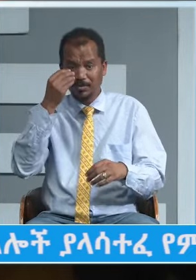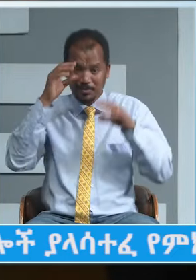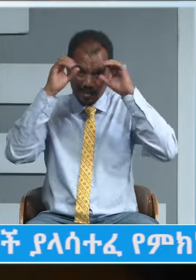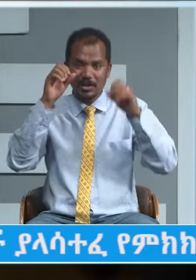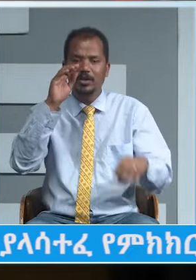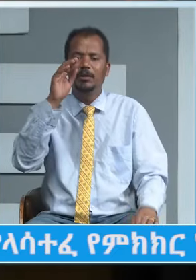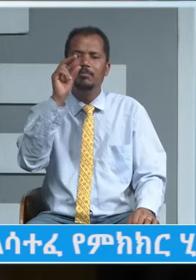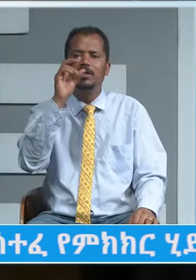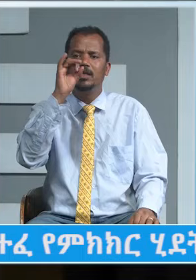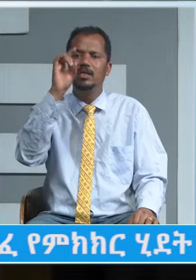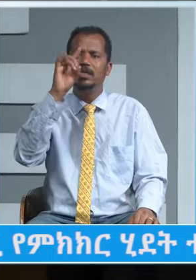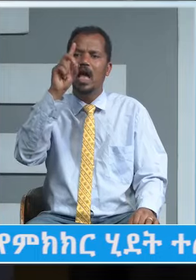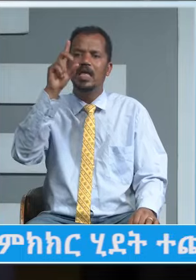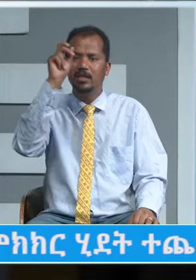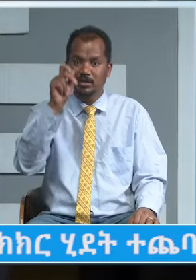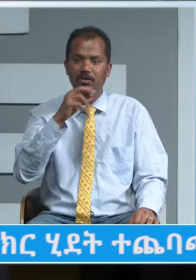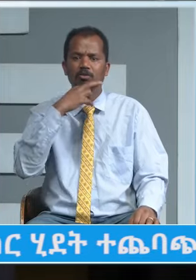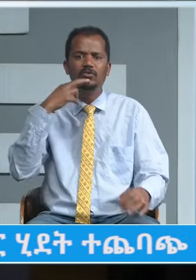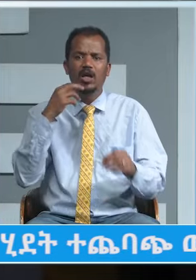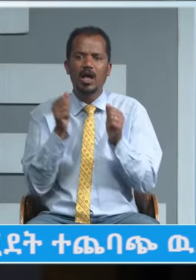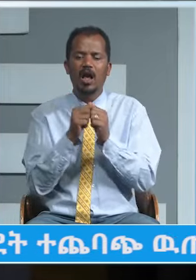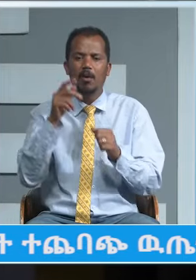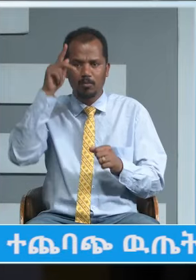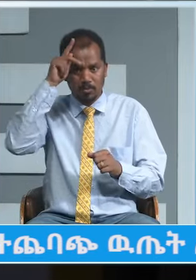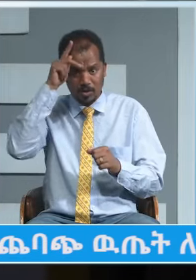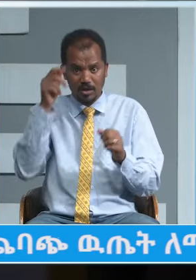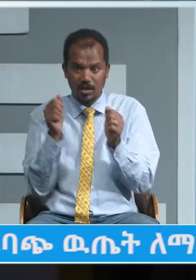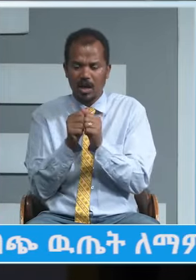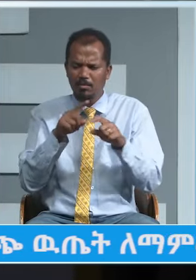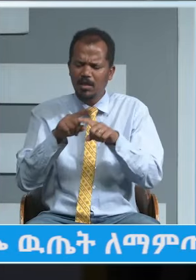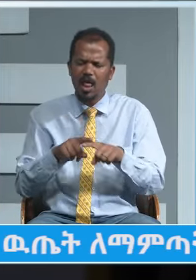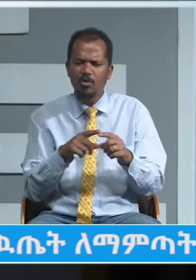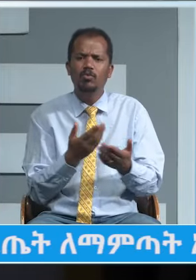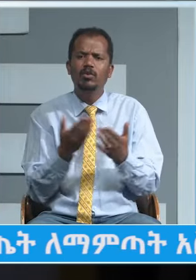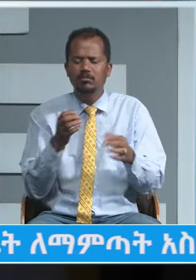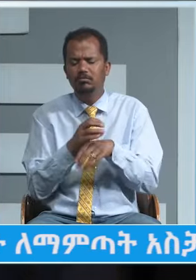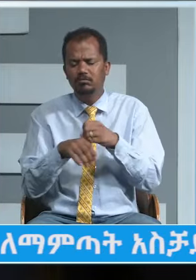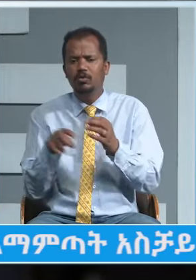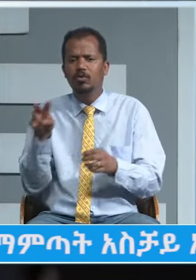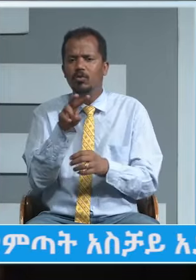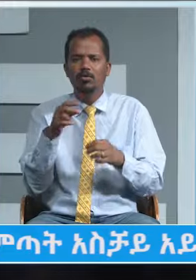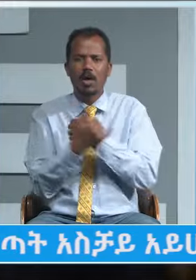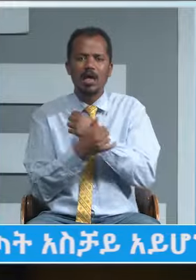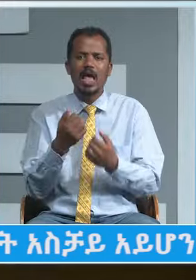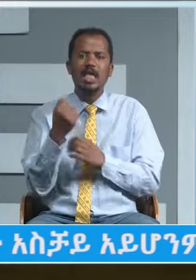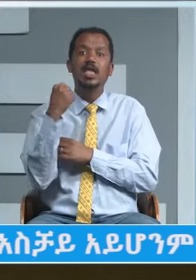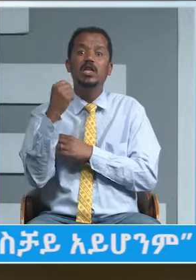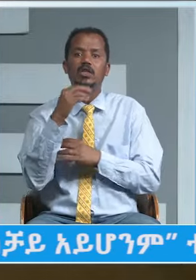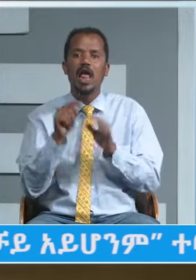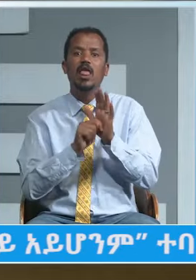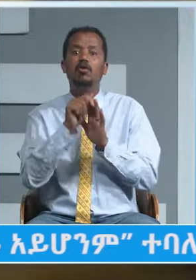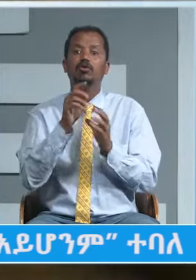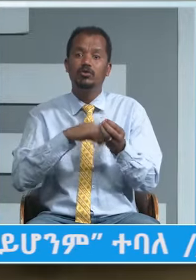ፕሬዚዳንት ሼህ መሐመድ ቢን ዛይድ አልናህያን ከሩሲያ አቻቸው ቭላድሚር ፑቲን ጋር በተለያዩ ጉዳዮች ላይ መክረዋል። ሁለቱ ሀገራት